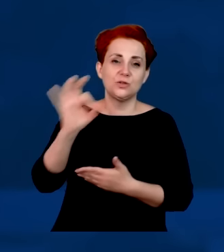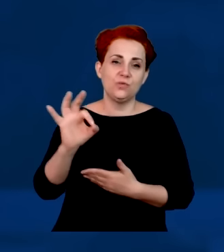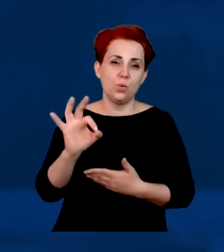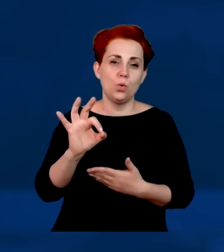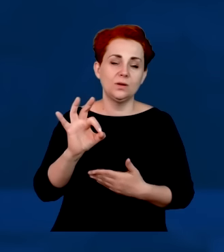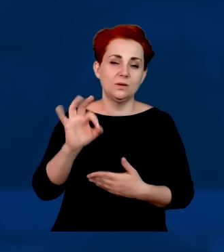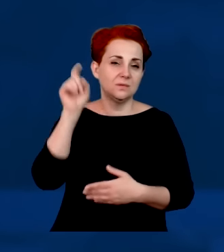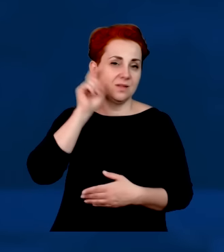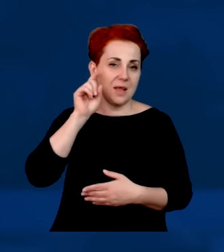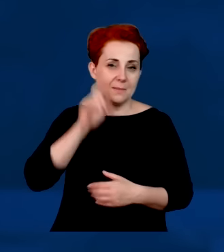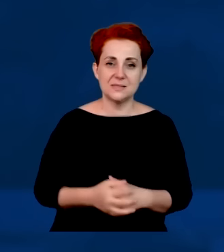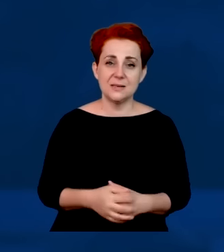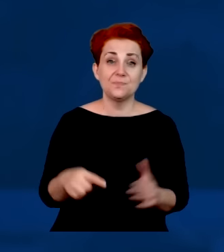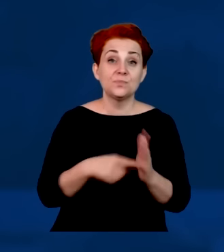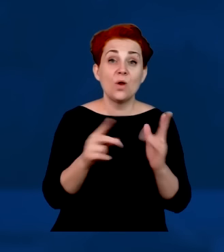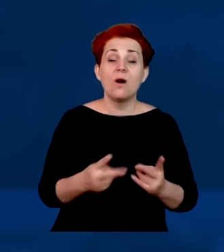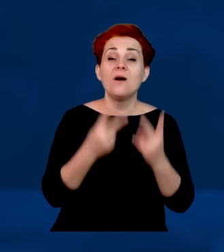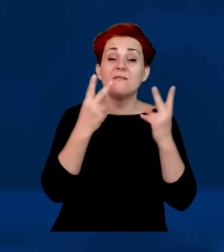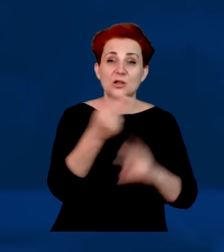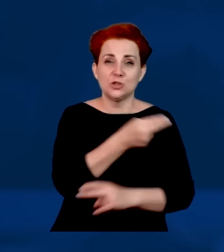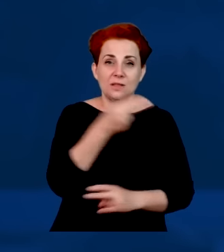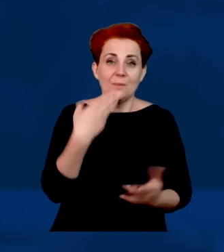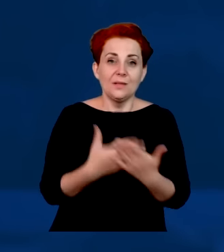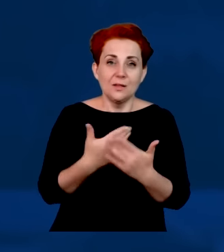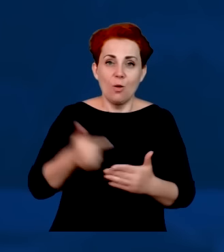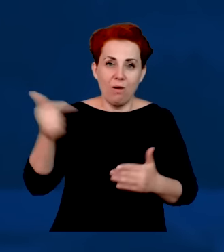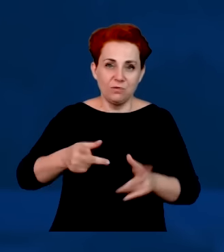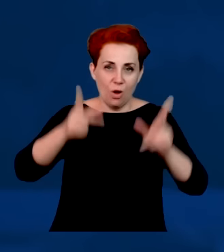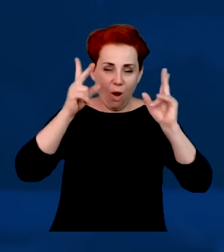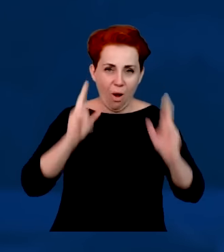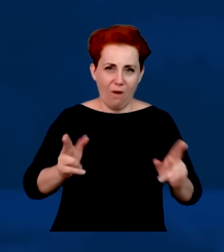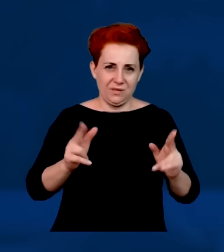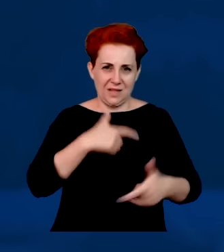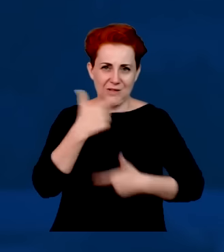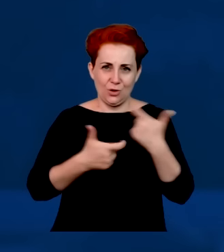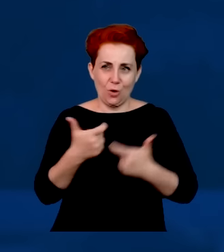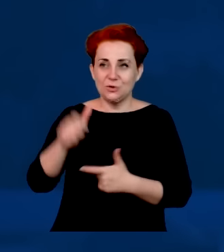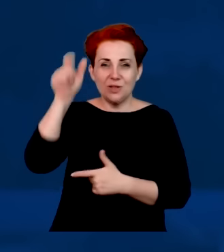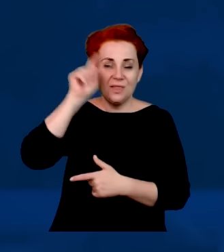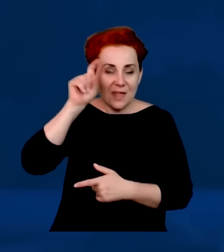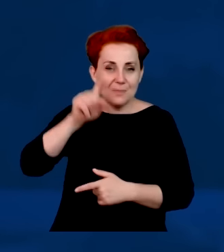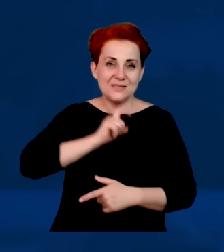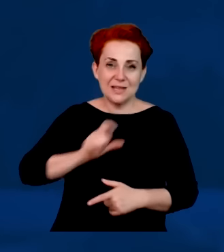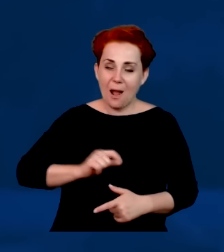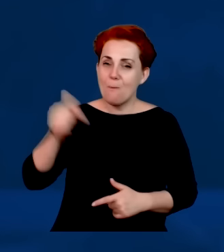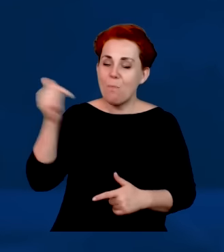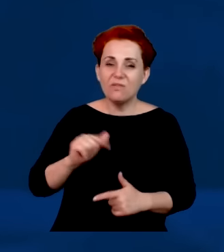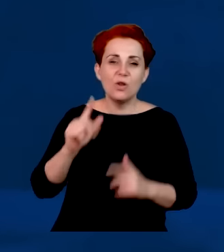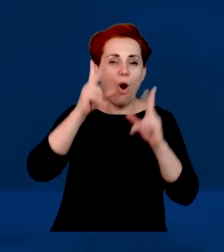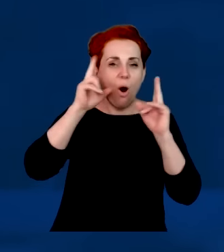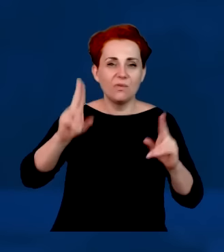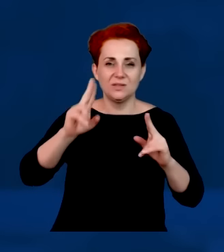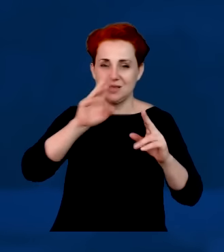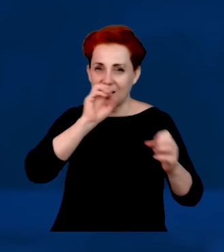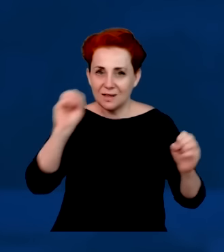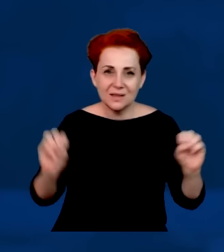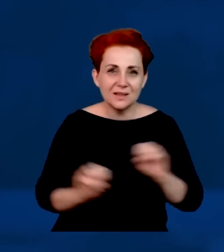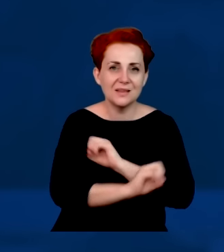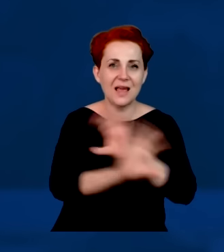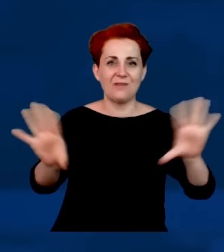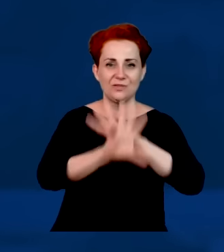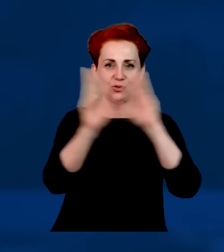jest tak ważny, że powinien być poruszony oczywiście oficjalnie i kanclerz Niemiec powinien nas oficjalnie, jawnie dla wszystkich przeprosić